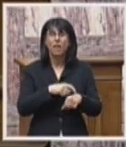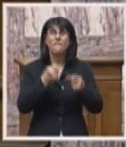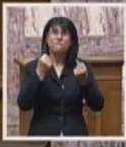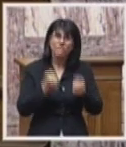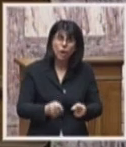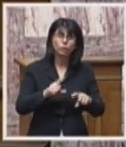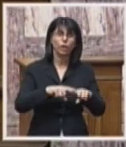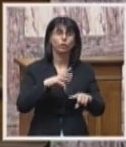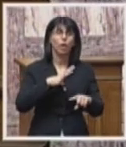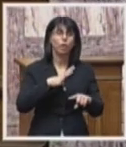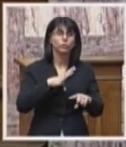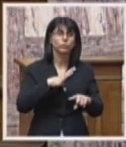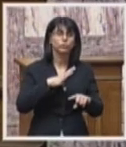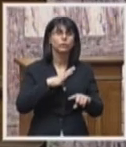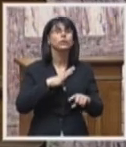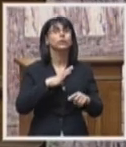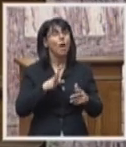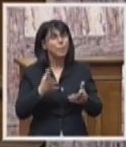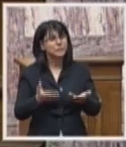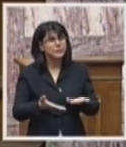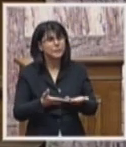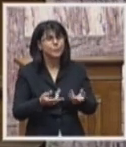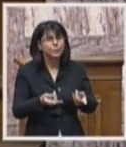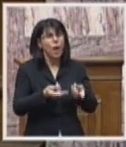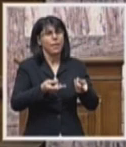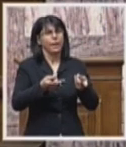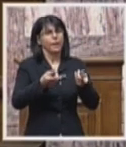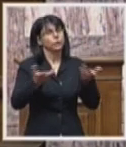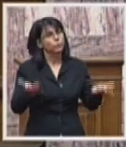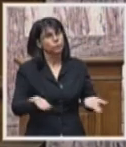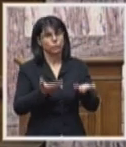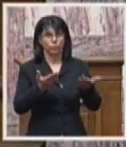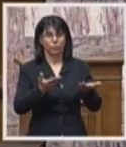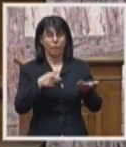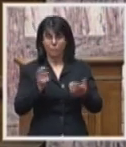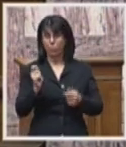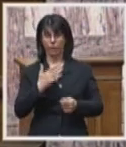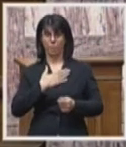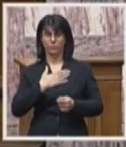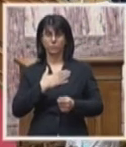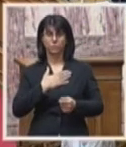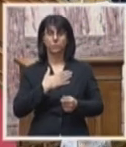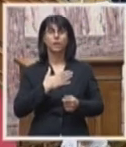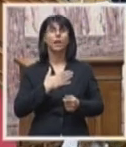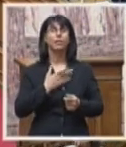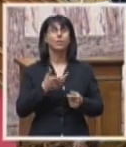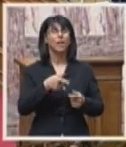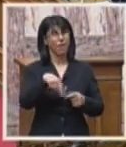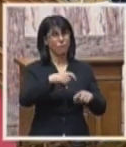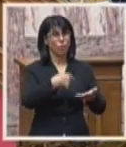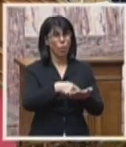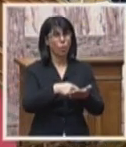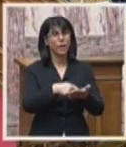πιο βιώσιμο. Θα βοηθήσουμε, θα ελαφρύνουμε το βάρος με αυτή την πολιτική. Με χαμηλότερη επιβάρυνση στο